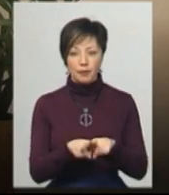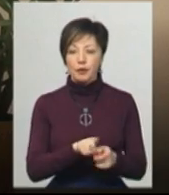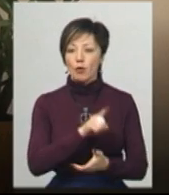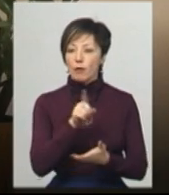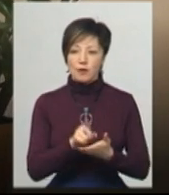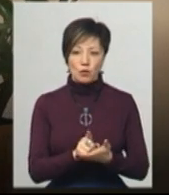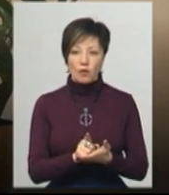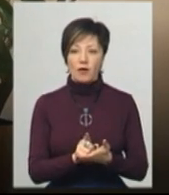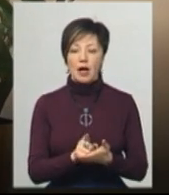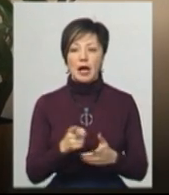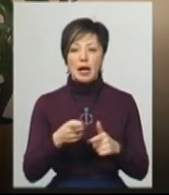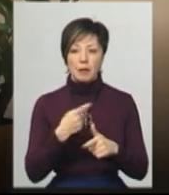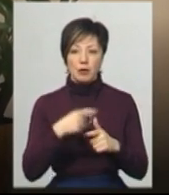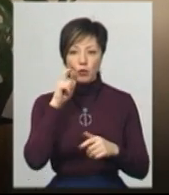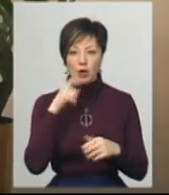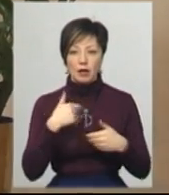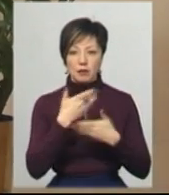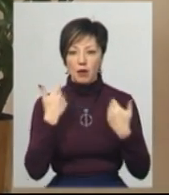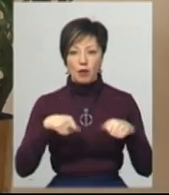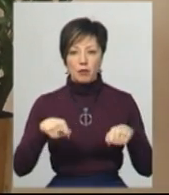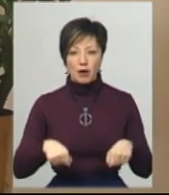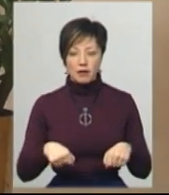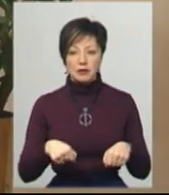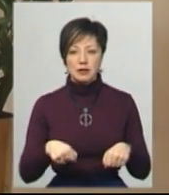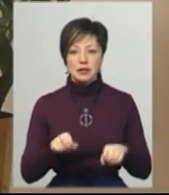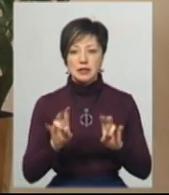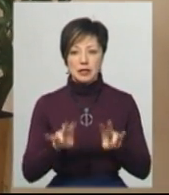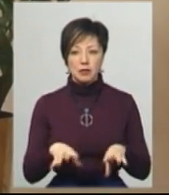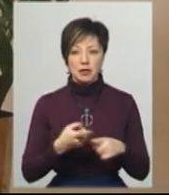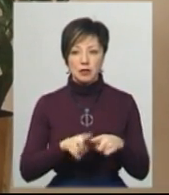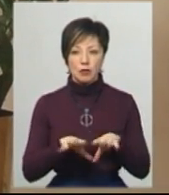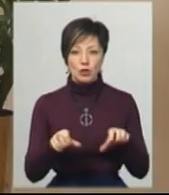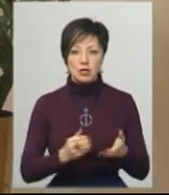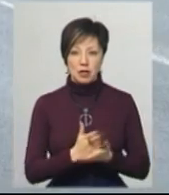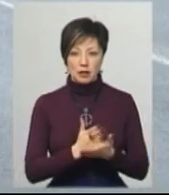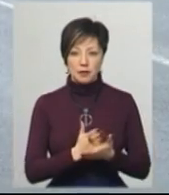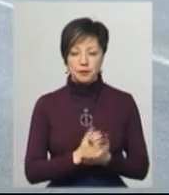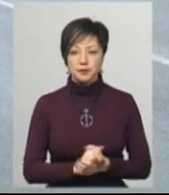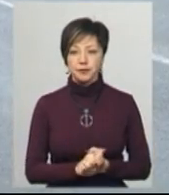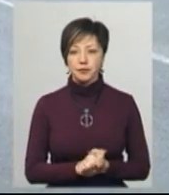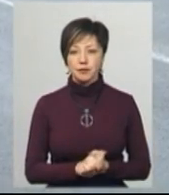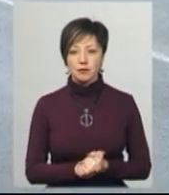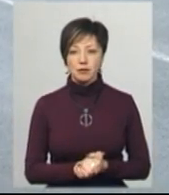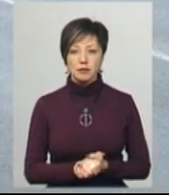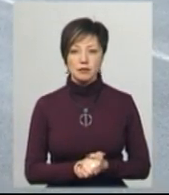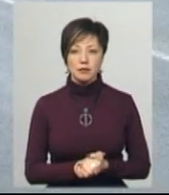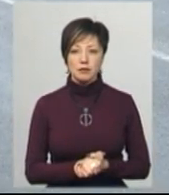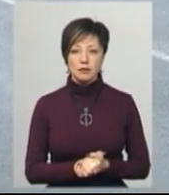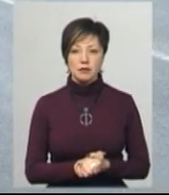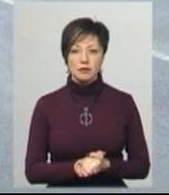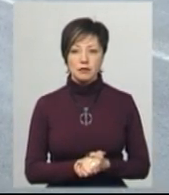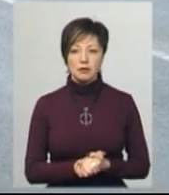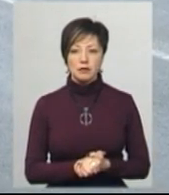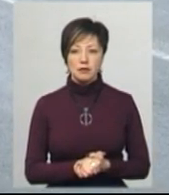Обов'язково. Іменем України я не маю права затримуватись на цій посаді жодної секунди і хвилини. Світлана Поробок, Іван Мовчан. Новини